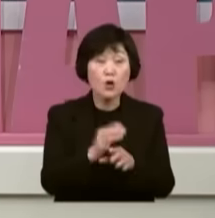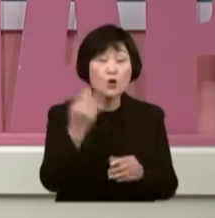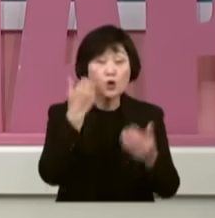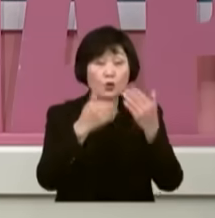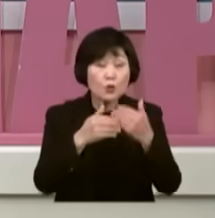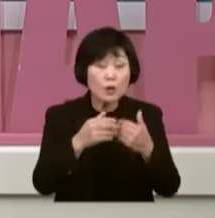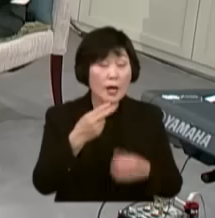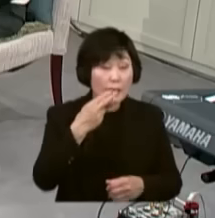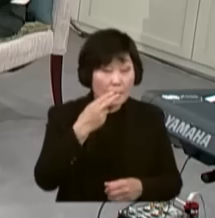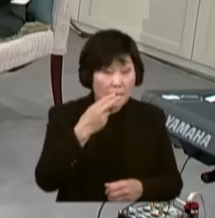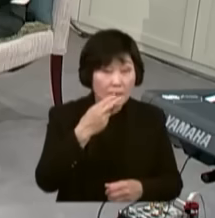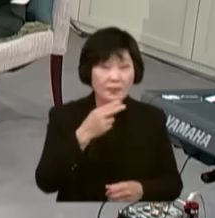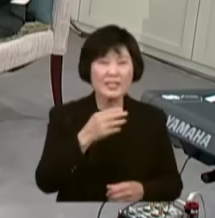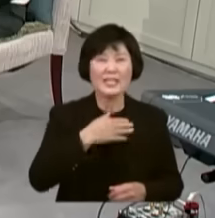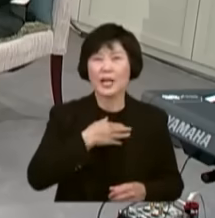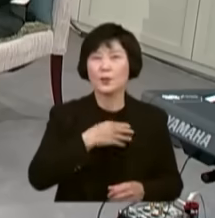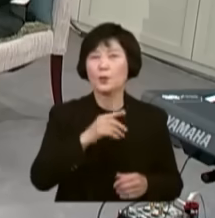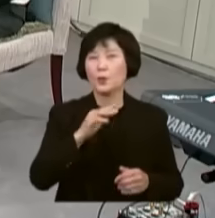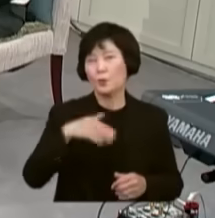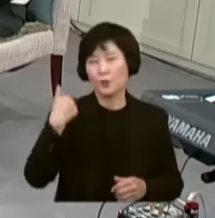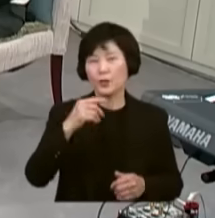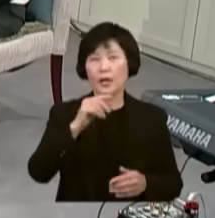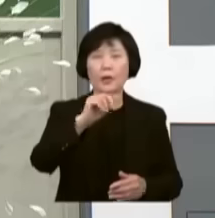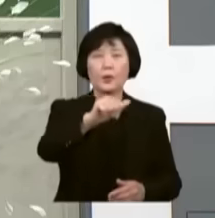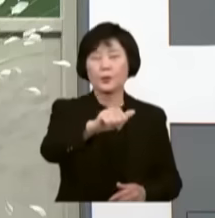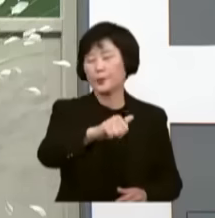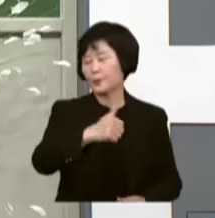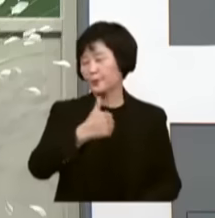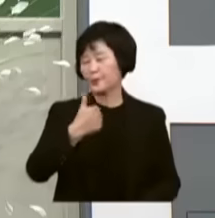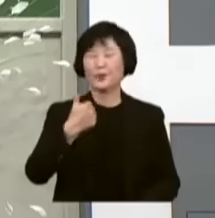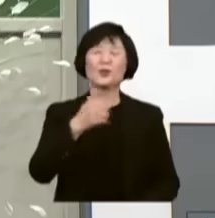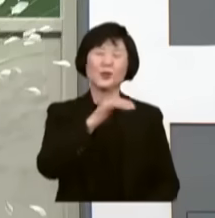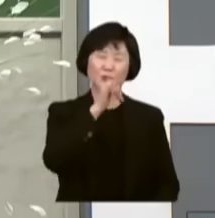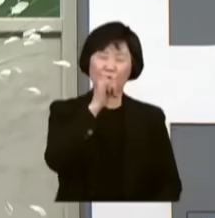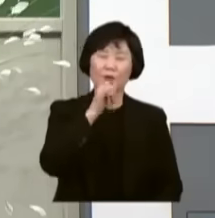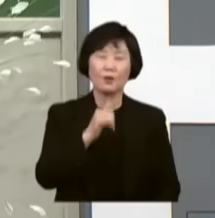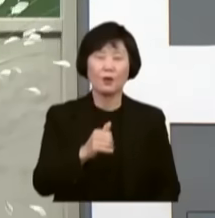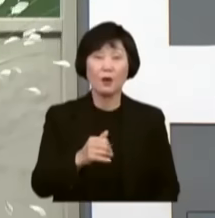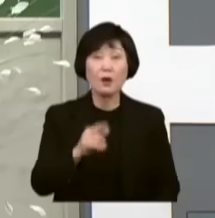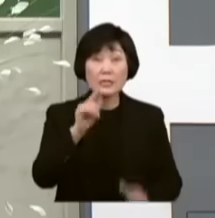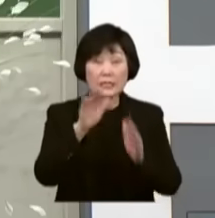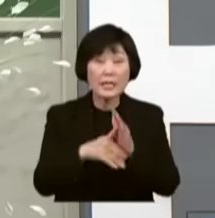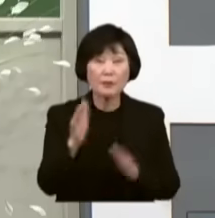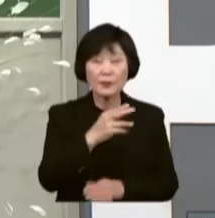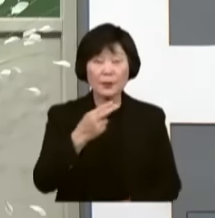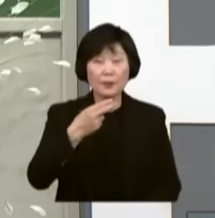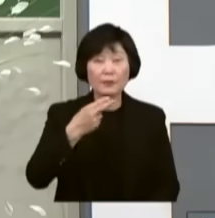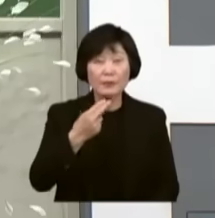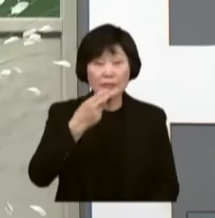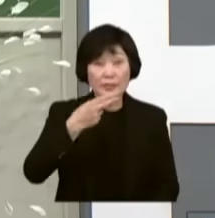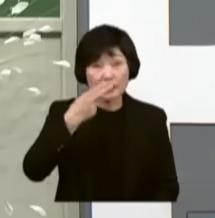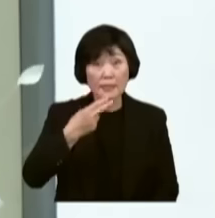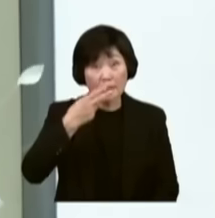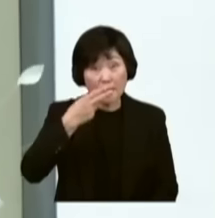되고 그때부터 역한적이 나는 거야. 너무 신기하죠. 순간 진짜 이거는 이용식 우리